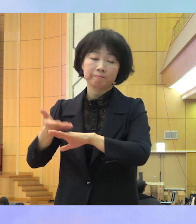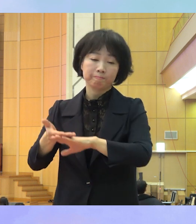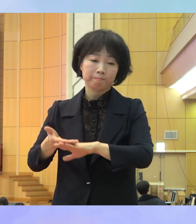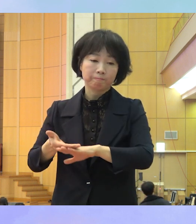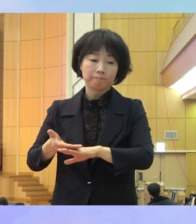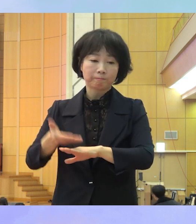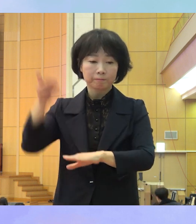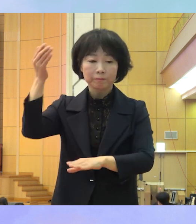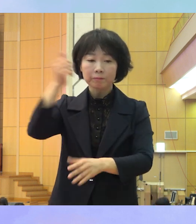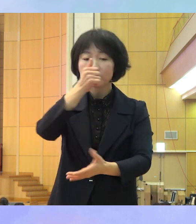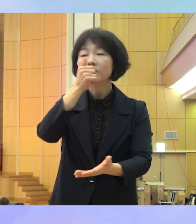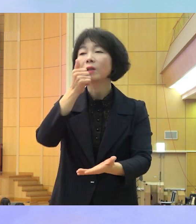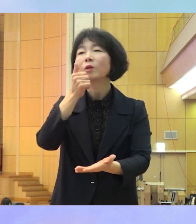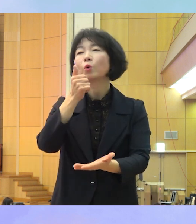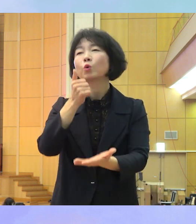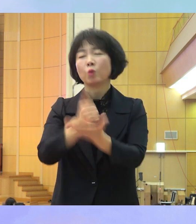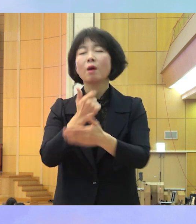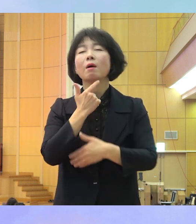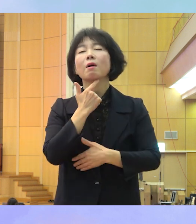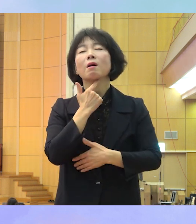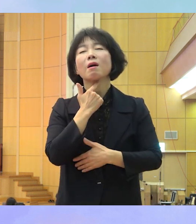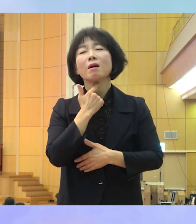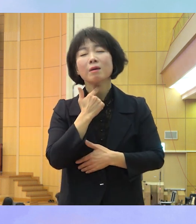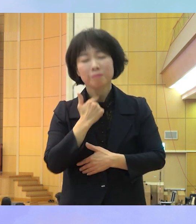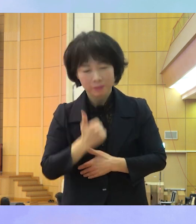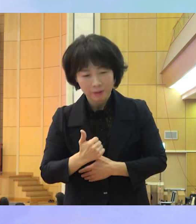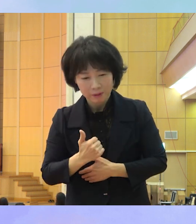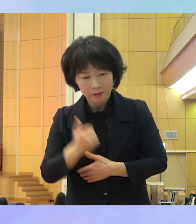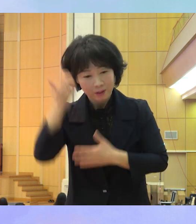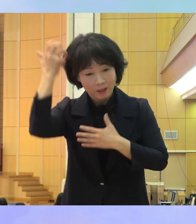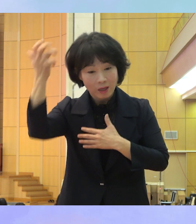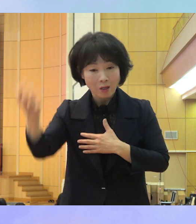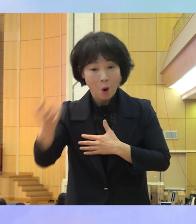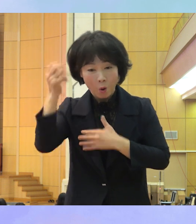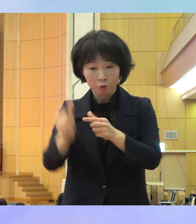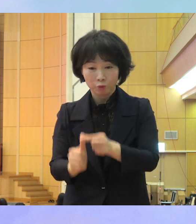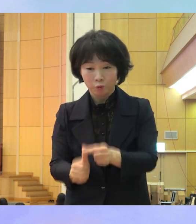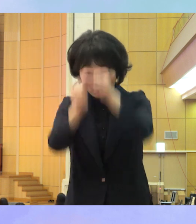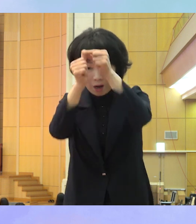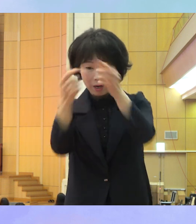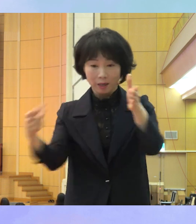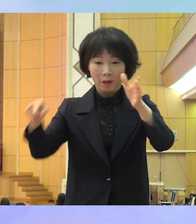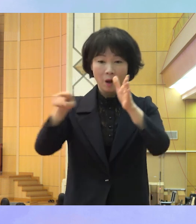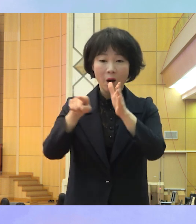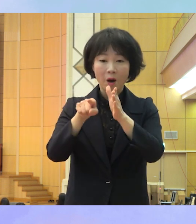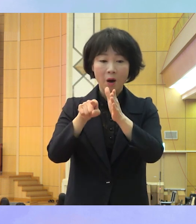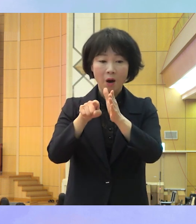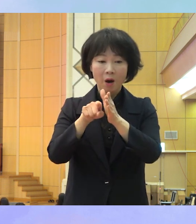주